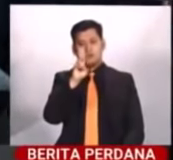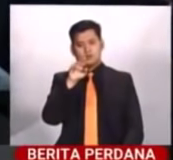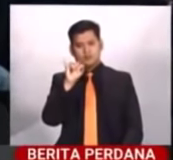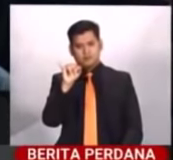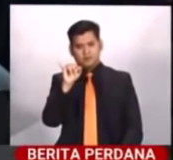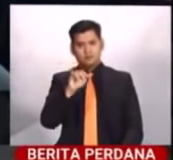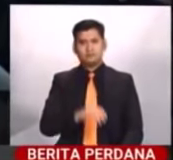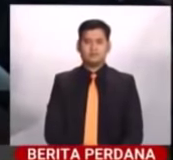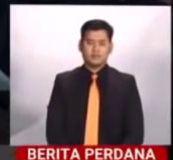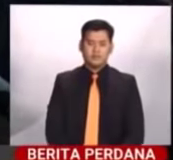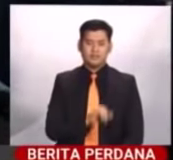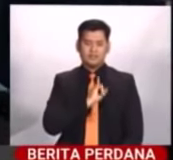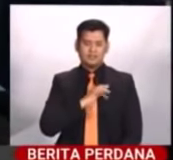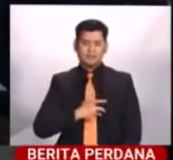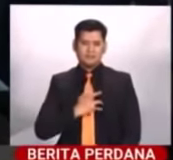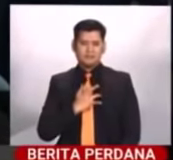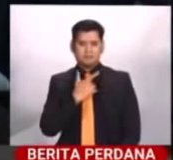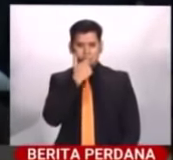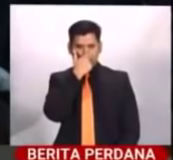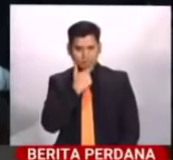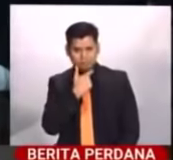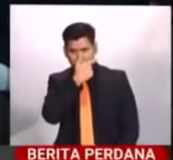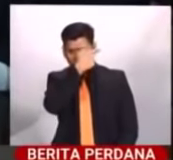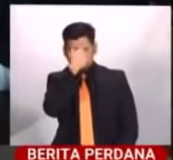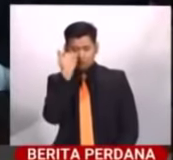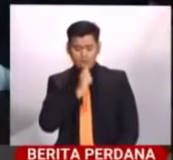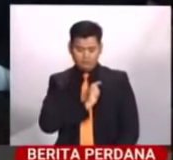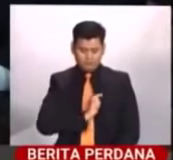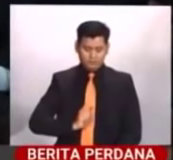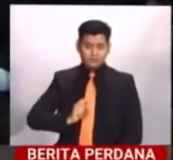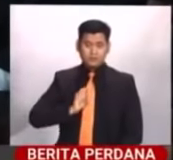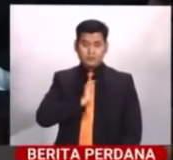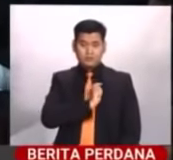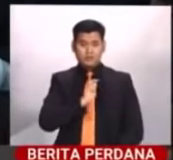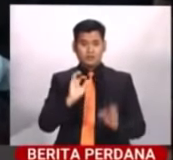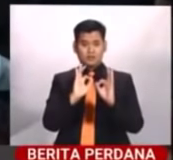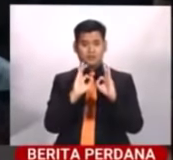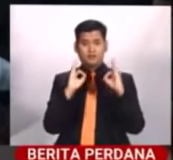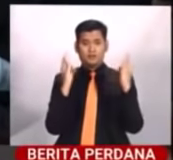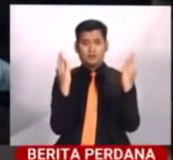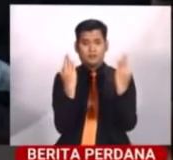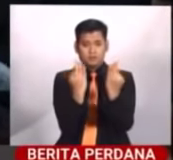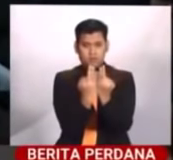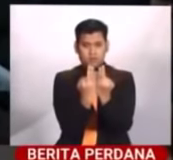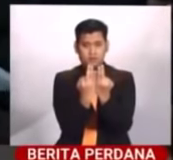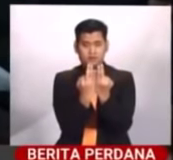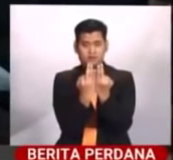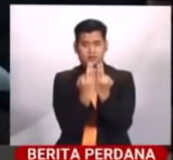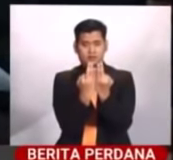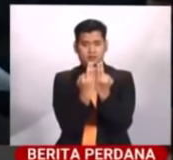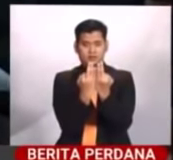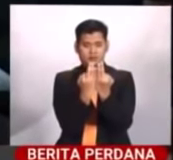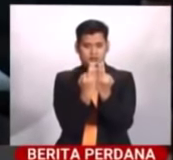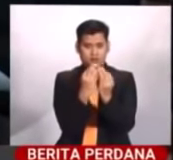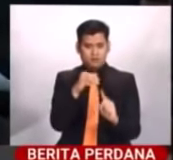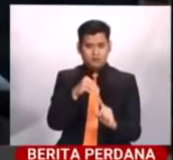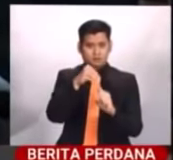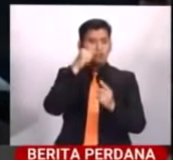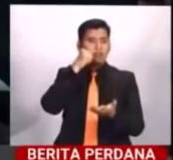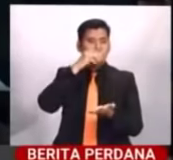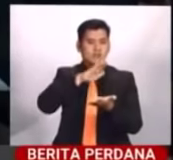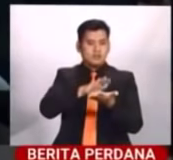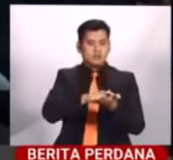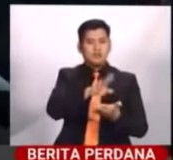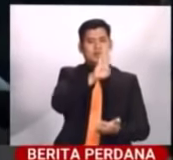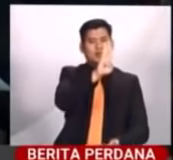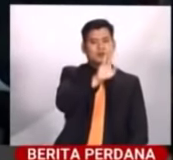Memang saya rasa sedihlah ya, sebab takziah kepada keluarga terutamanya pada Bunga Cinta Lestari.